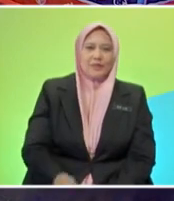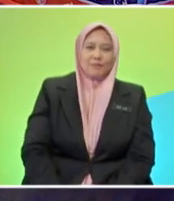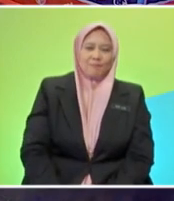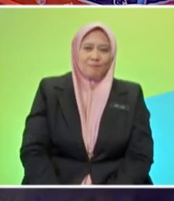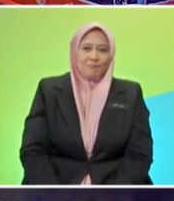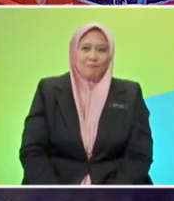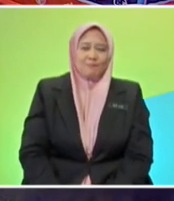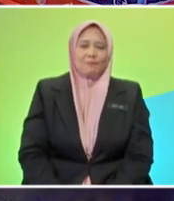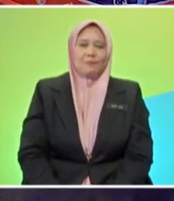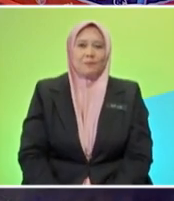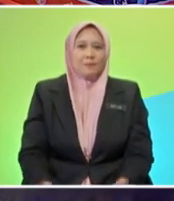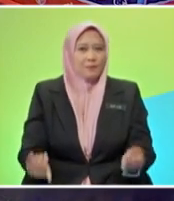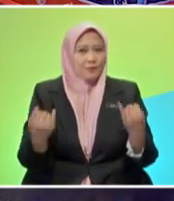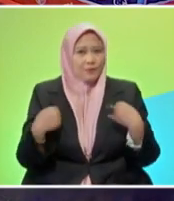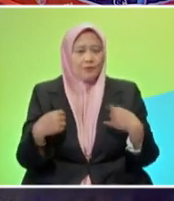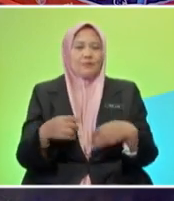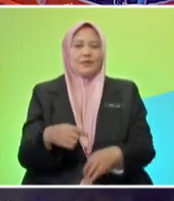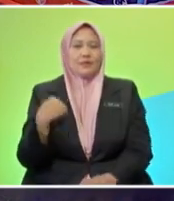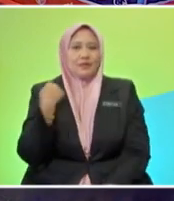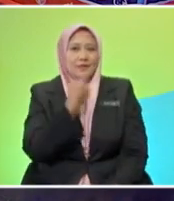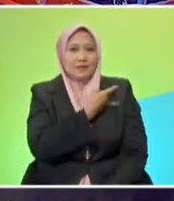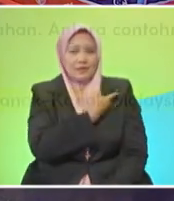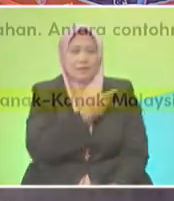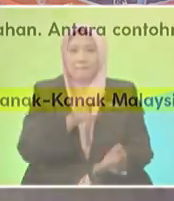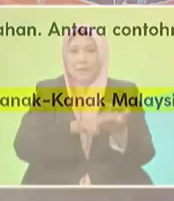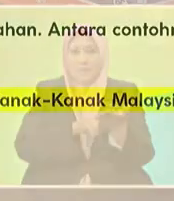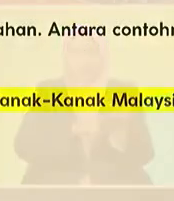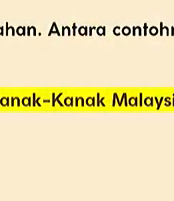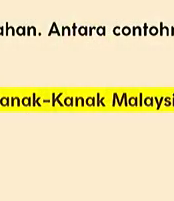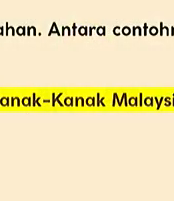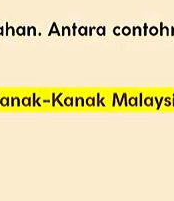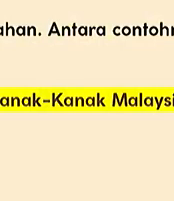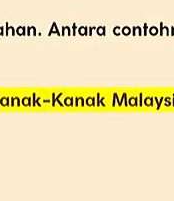murid-murid yang berada di rumah maupun di dalam Google Meet, jom kita baca. Silakan.